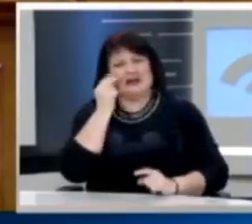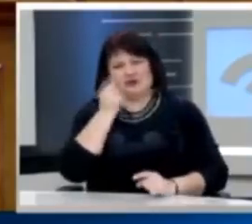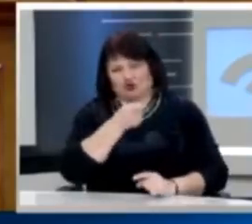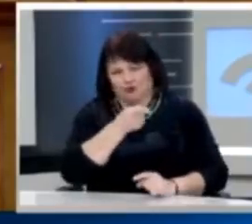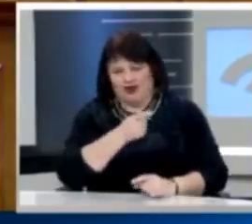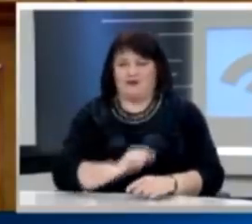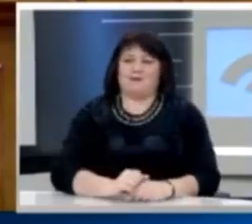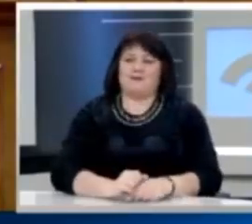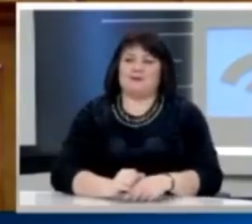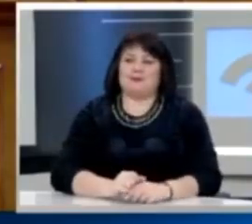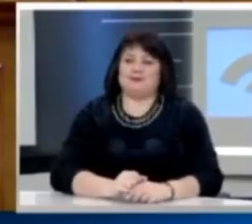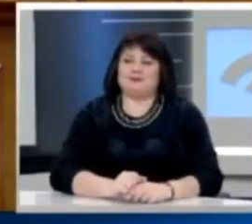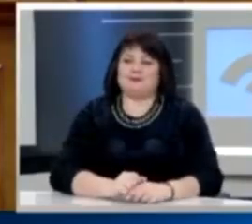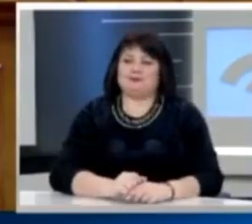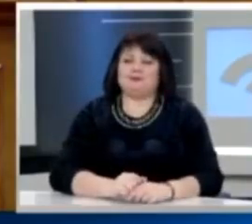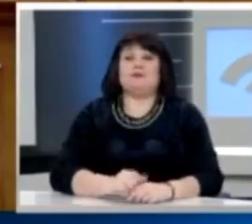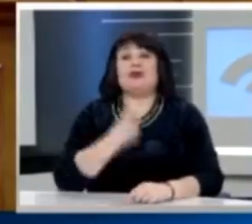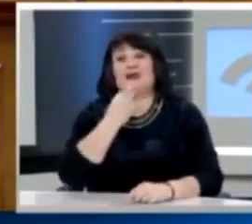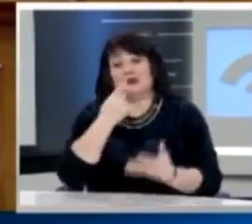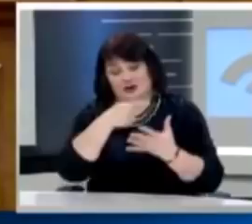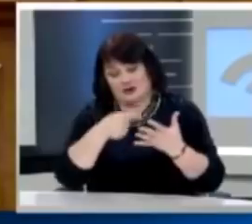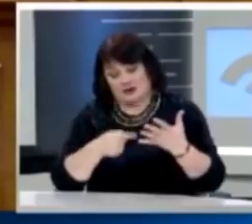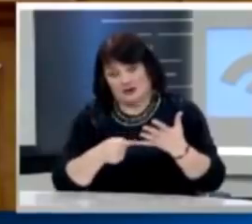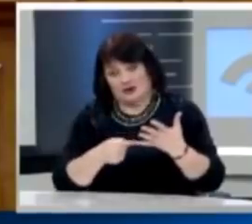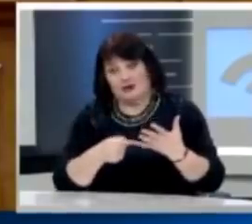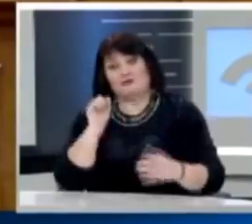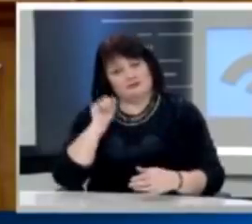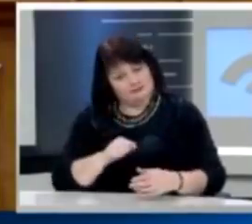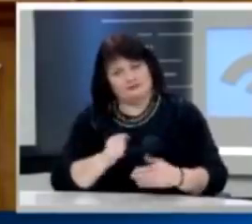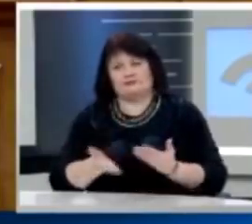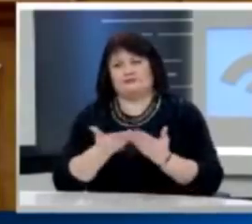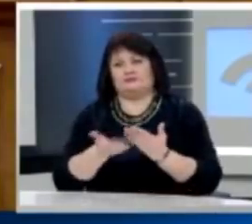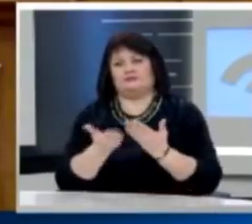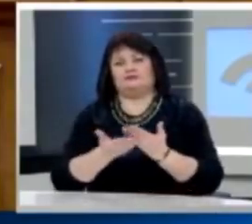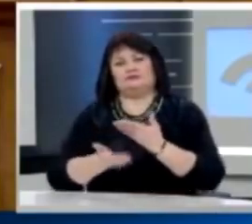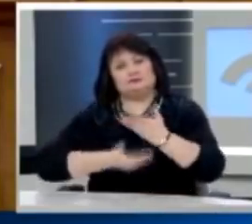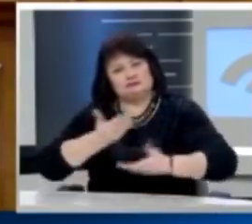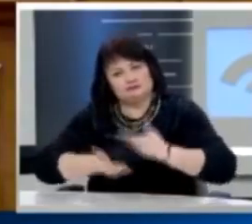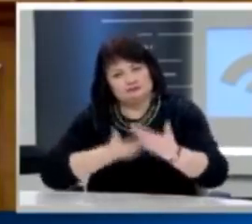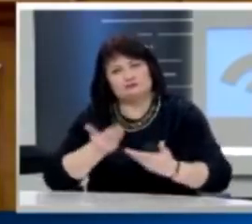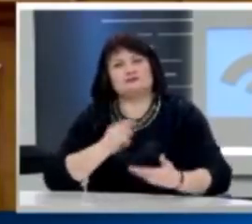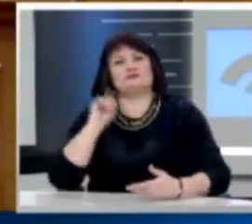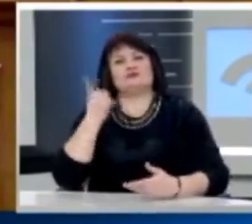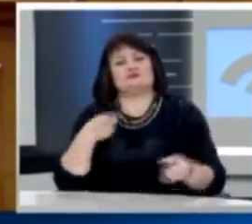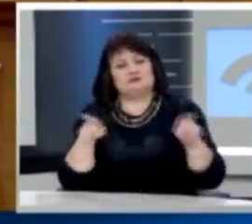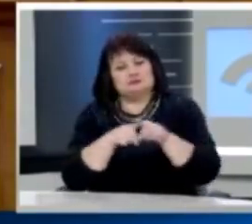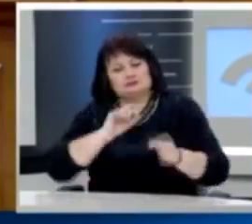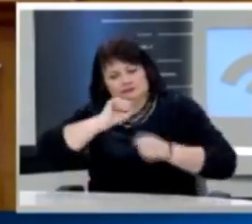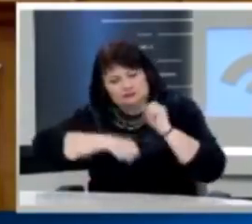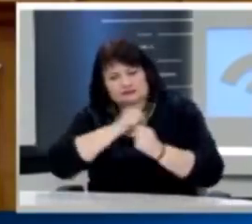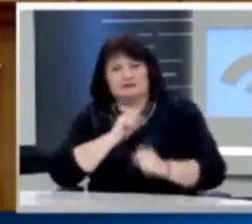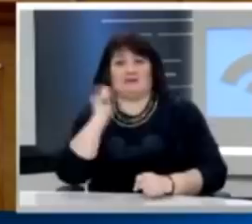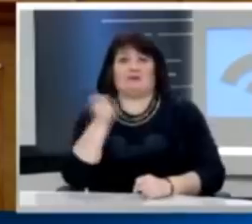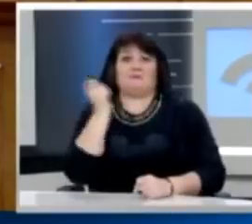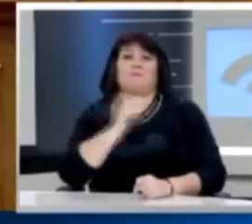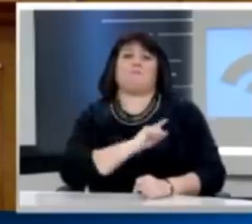Για αυτούς τους λόγους υπερασπίζεται την αλληλεγγύη, την κοινή πάλη των λαών ενάντια στον